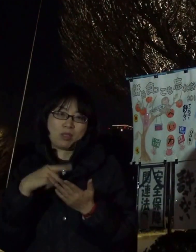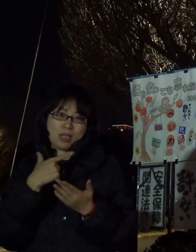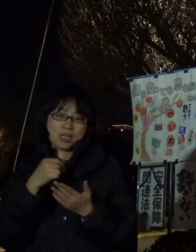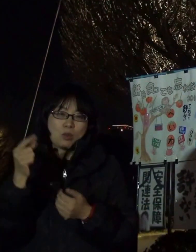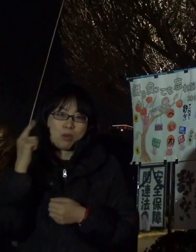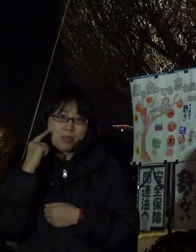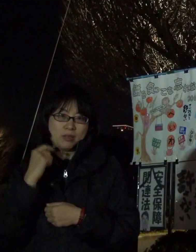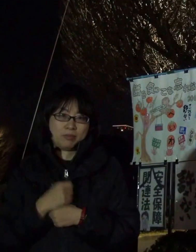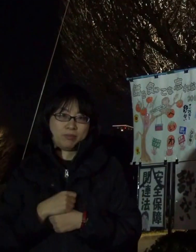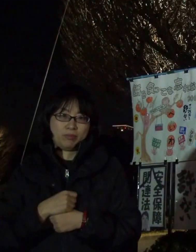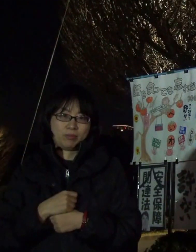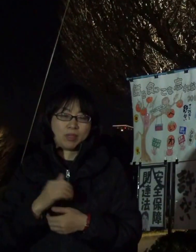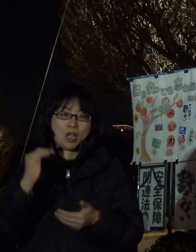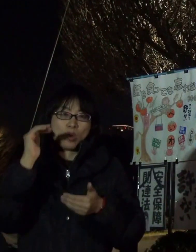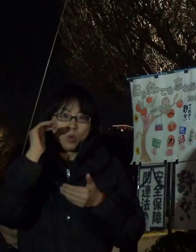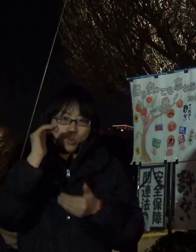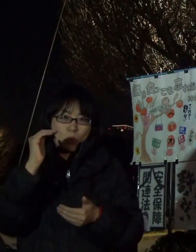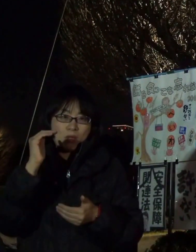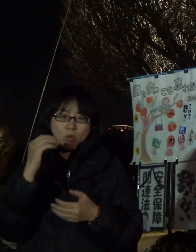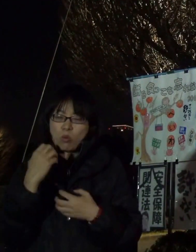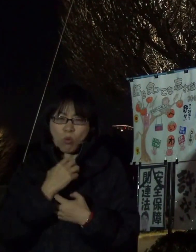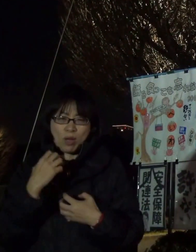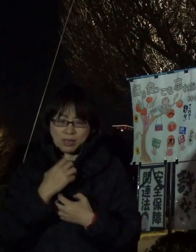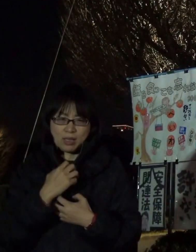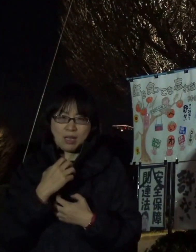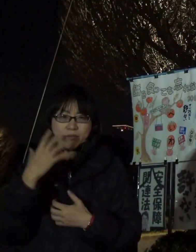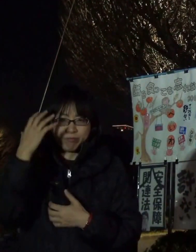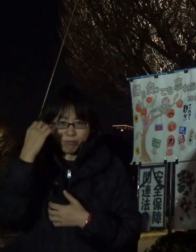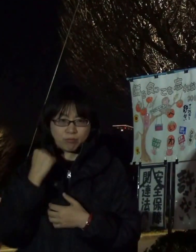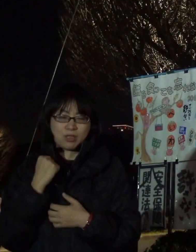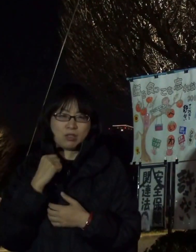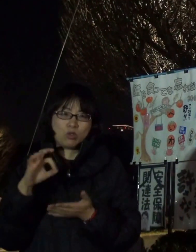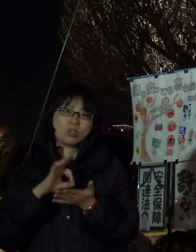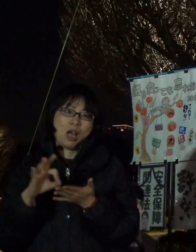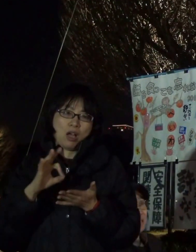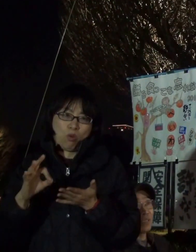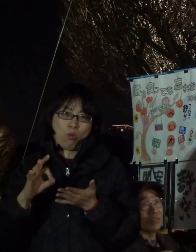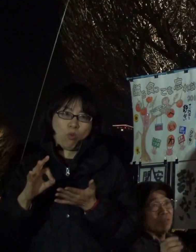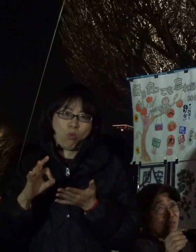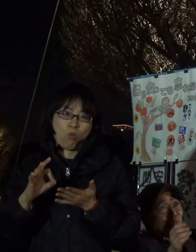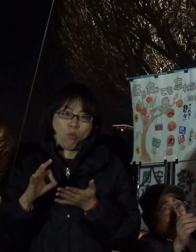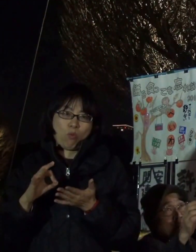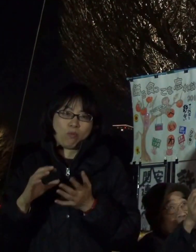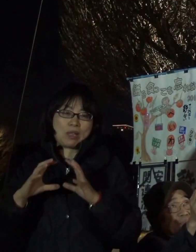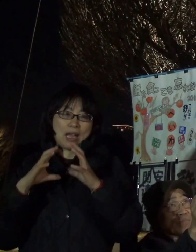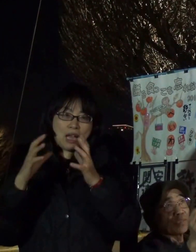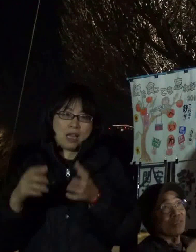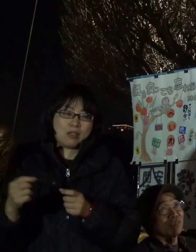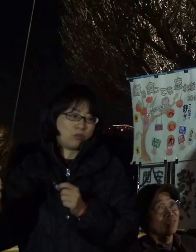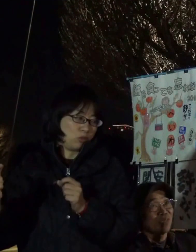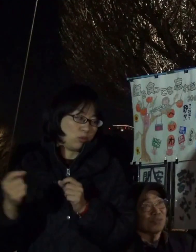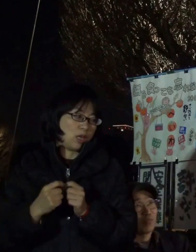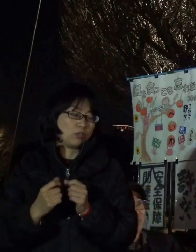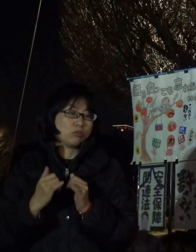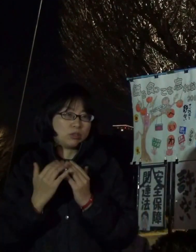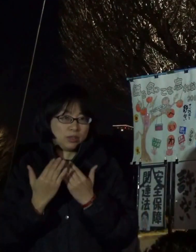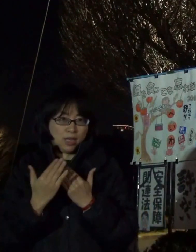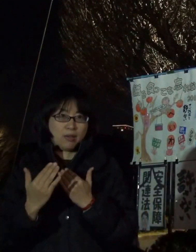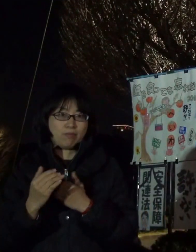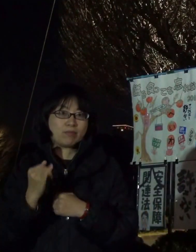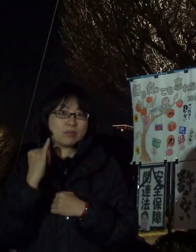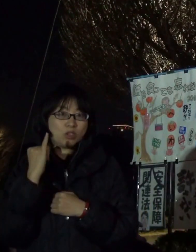言葉の怖さを自覚して使おう。留学生チョルバ・アンナ、新潟県22歳の女性です